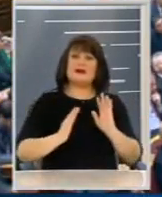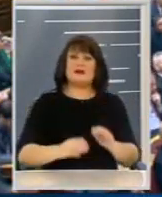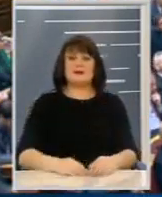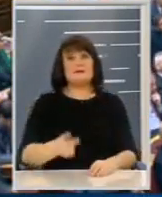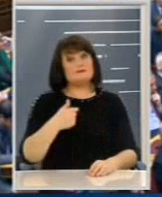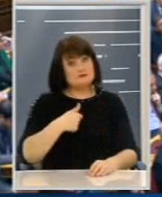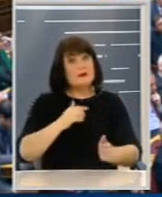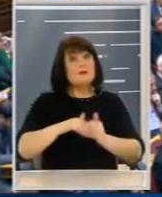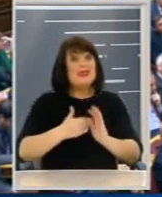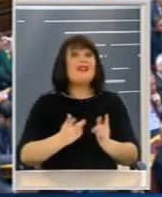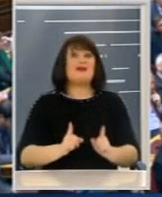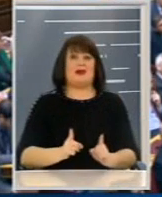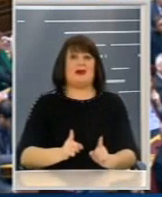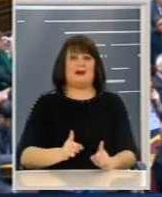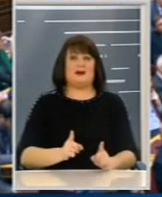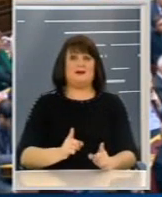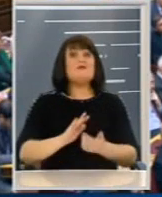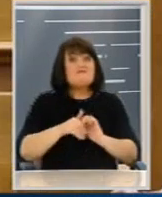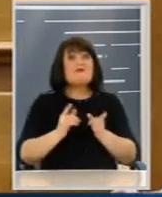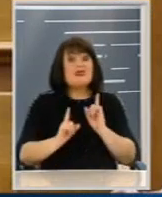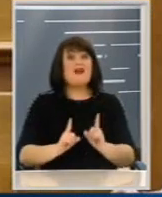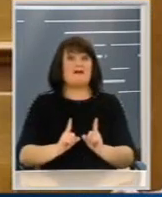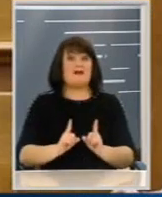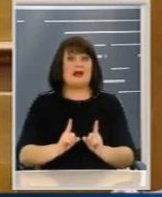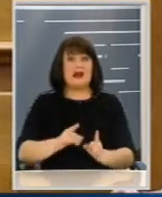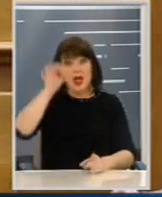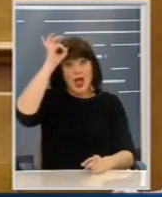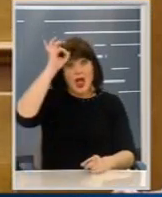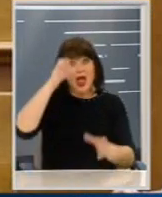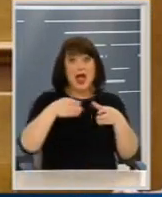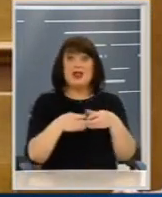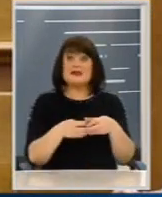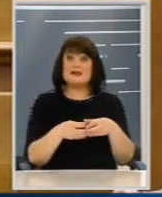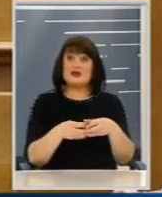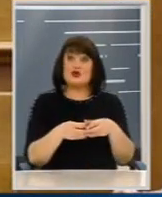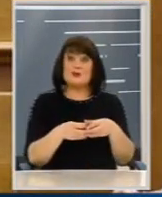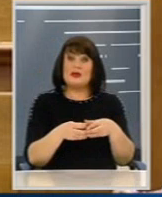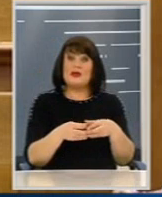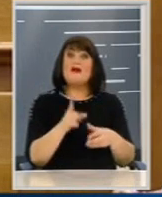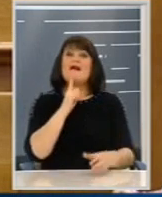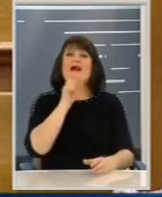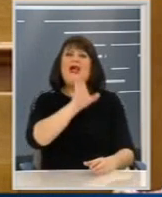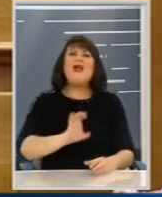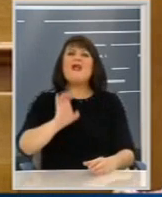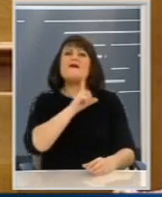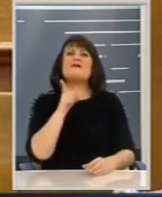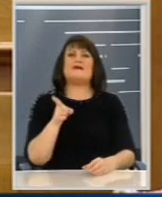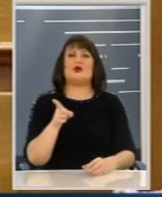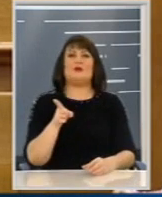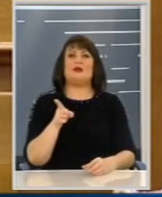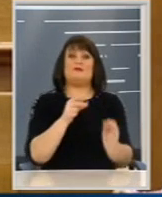ενδιαφέρει. Μας ενδιαφέρει να έχουμε μία αστυνομία ευρωπαϊκού κράτους